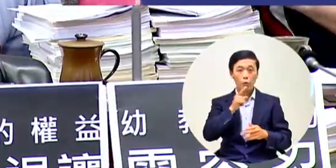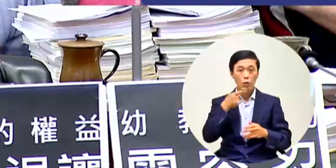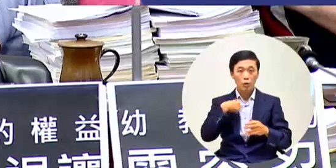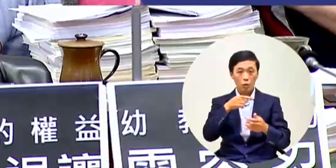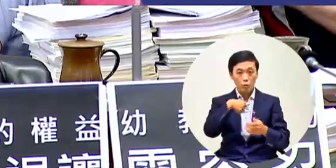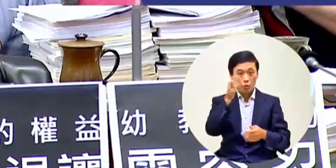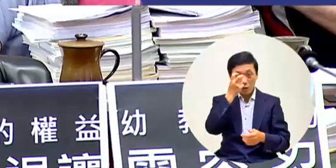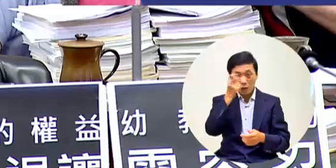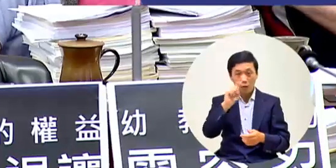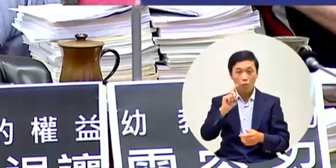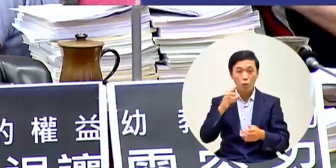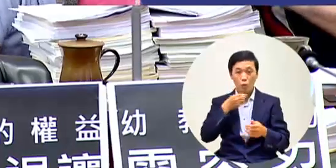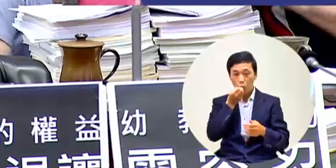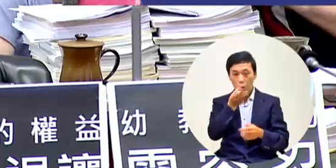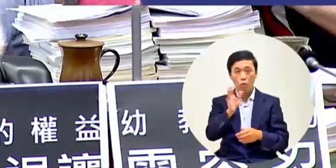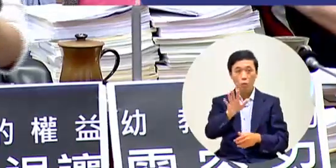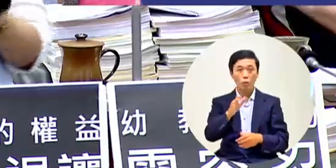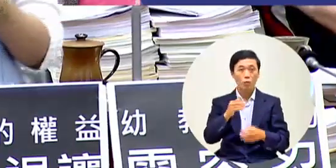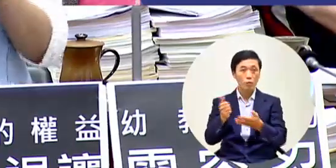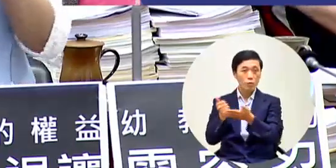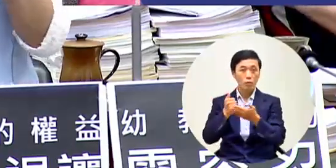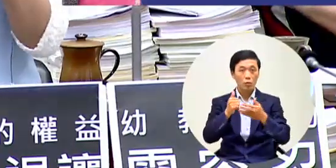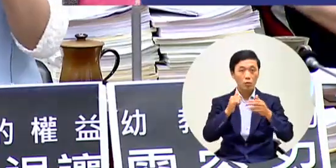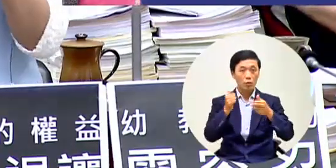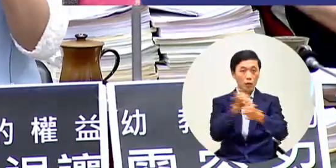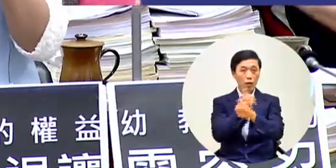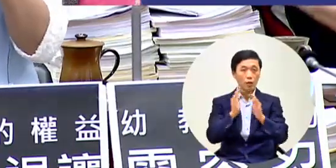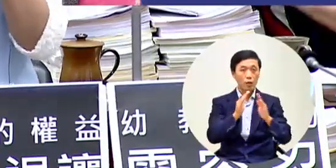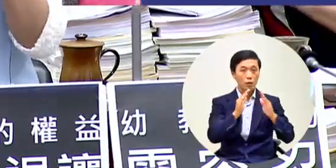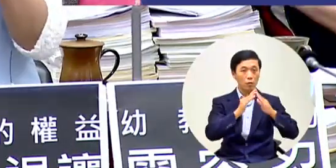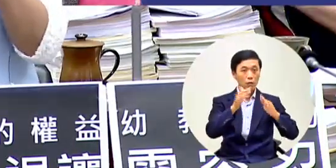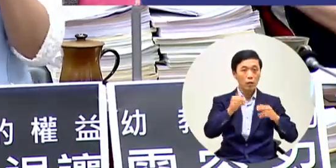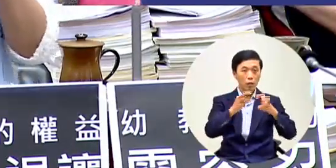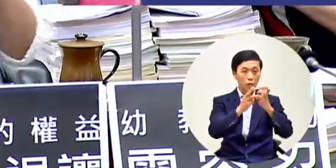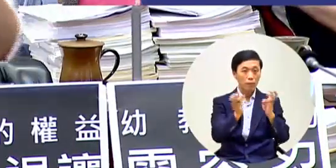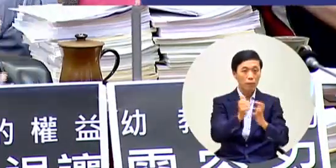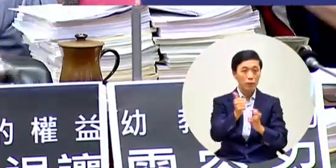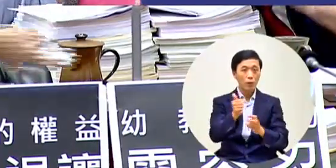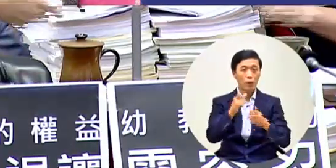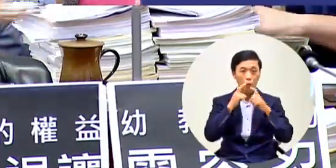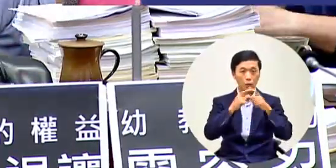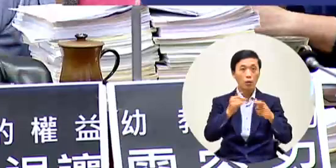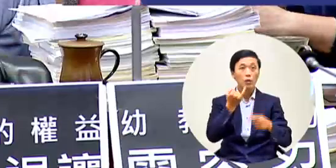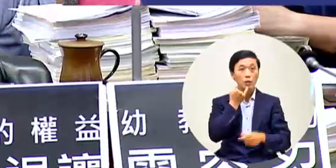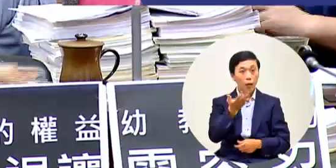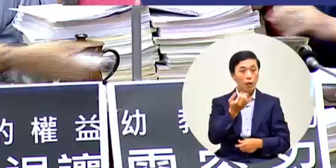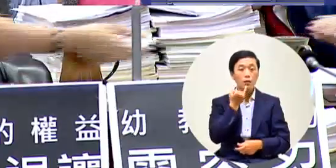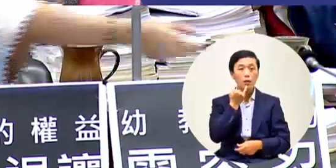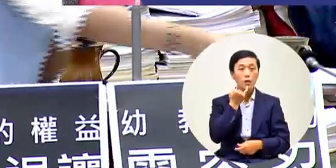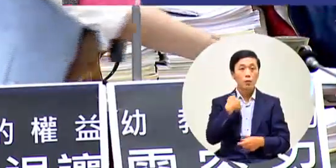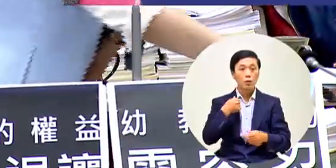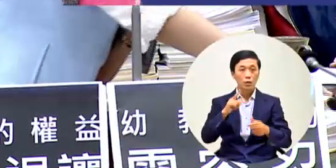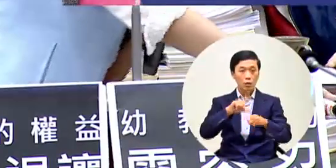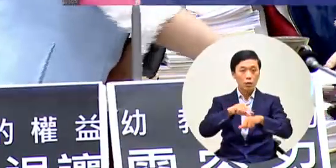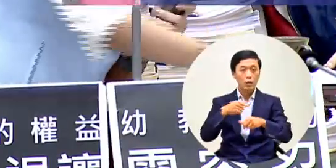到？ 请杨代理市长答复。 可以吗？可以哦，好，谢谢。那我时间给梅娟议